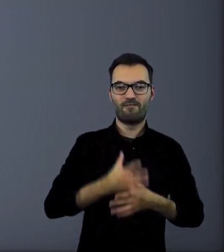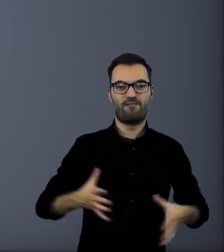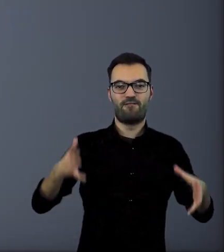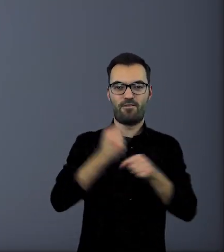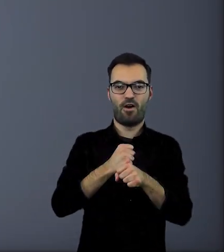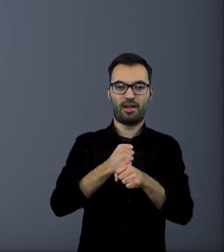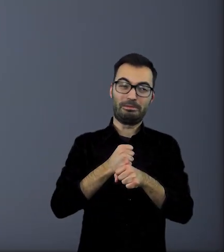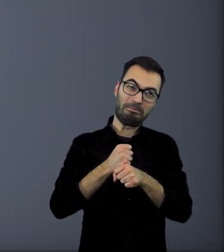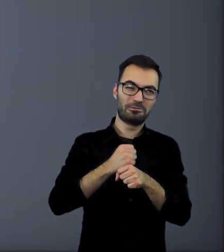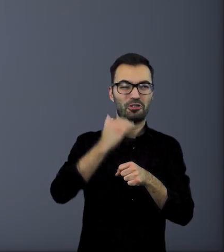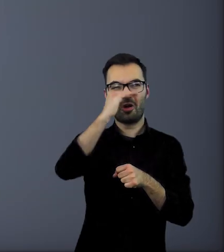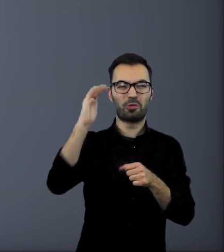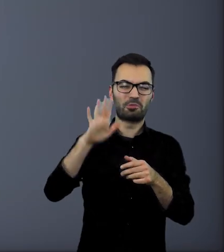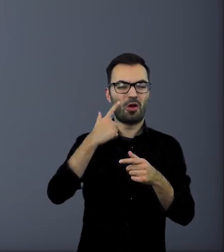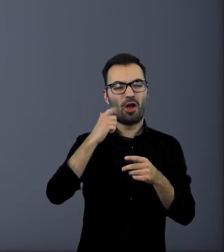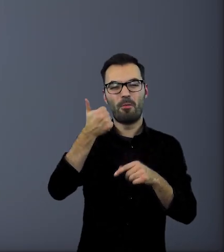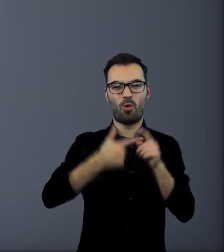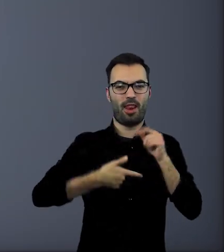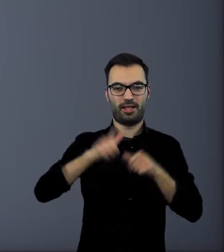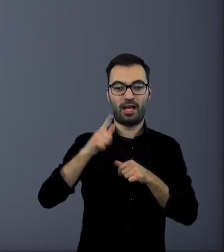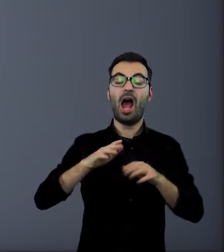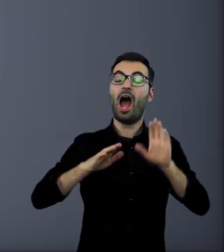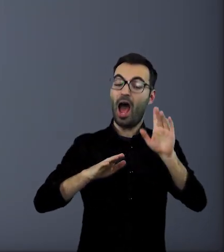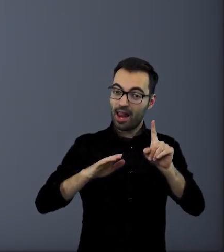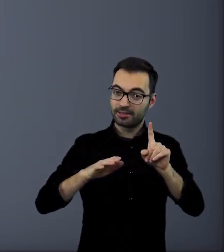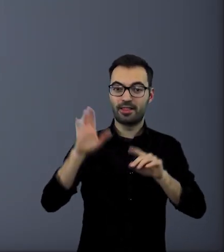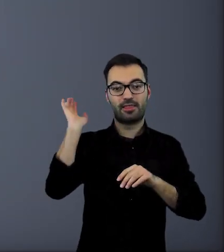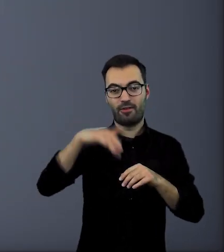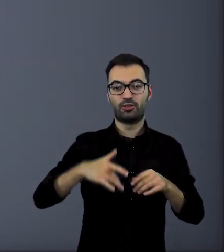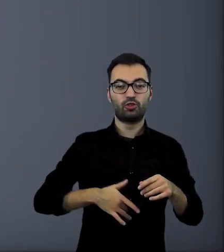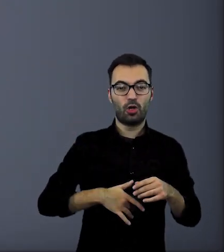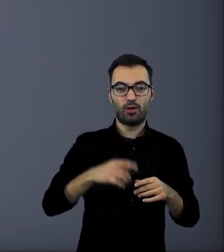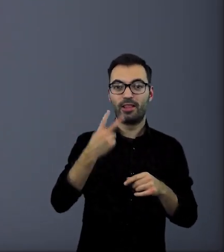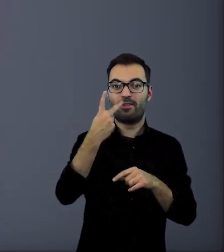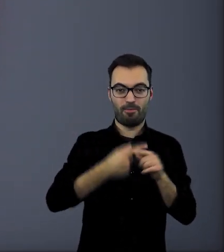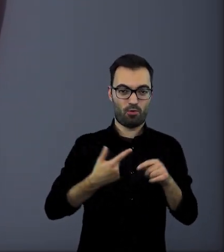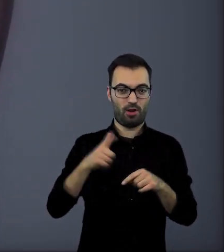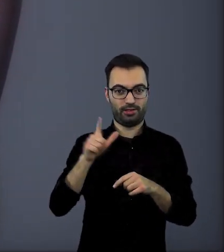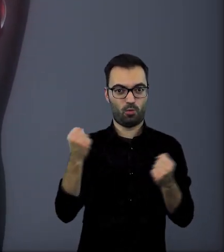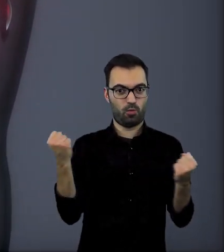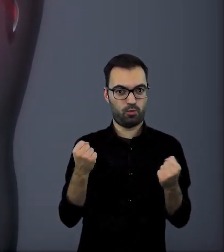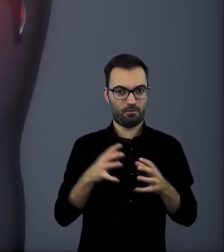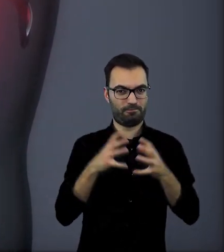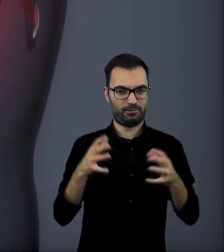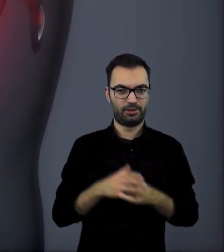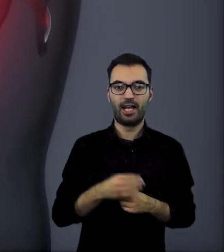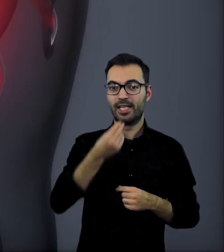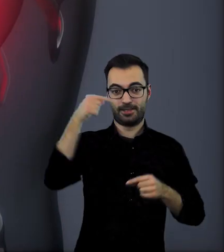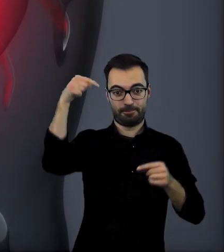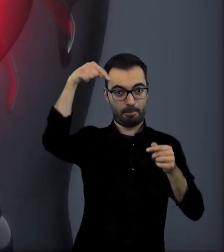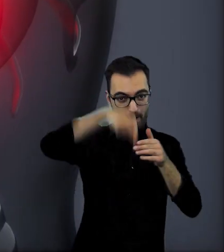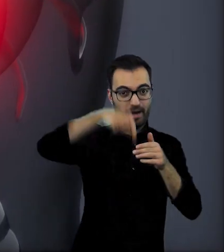Żołądek można porównać do worka, którego pojemność wynosi u dorosłej osoby około 1,5 litra, choć zdarzają się nawet